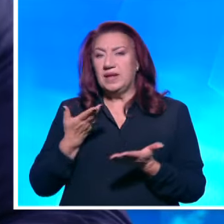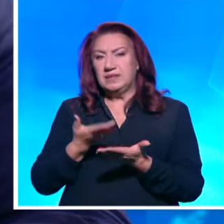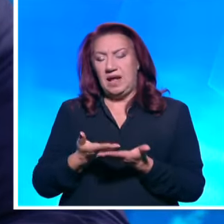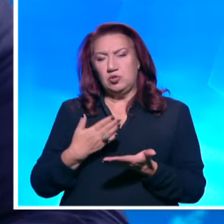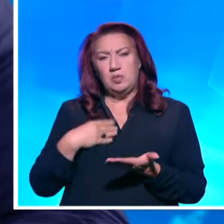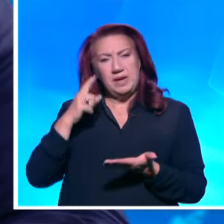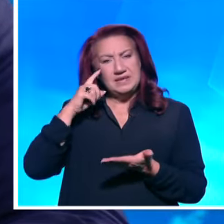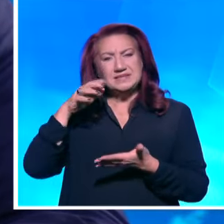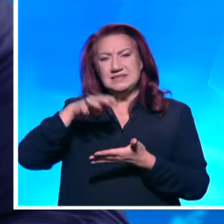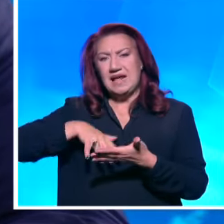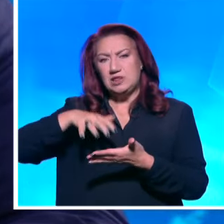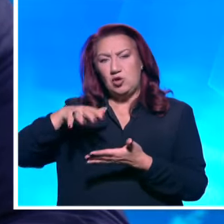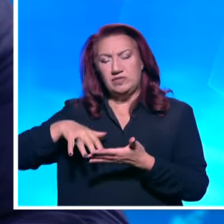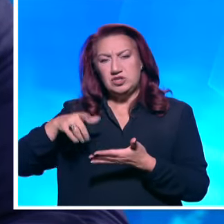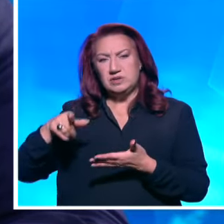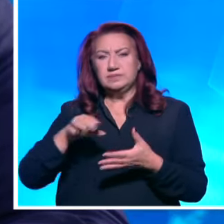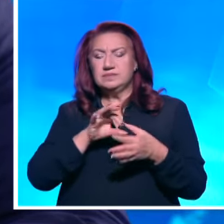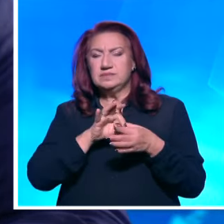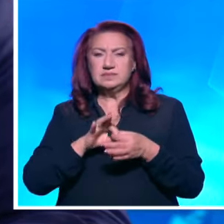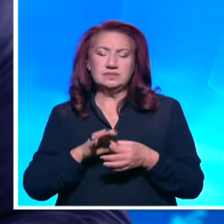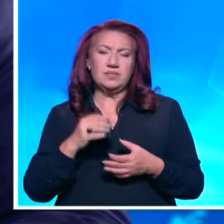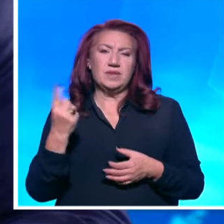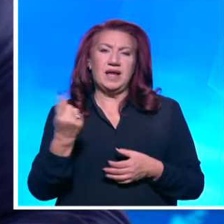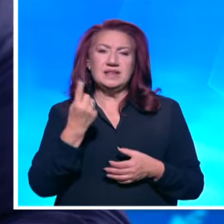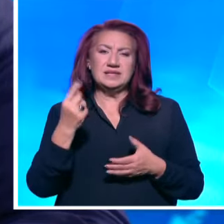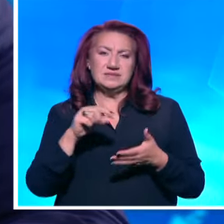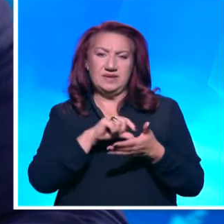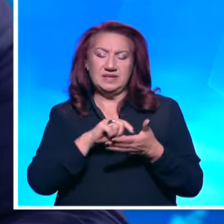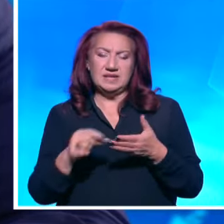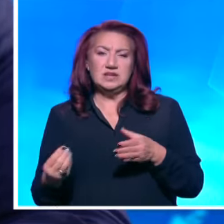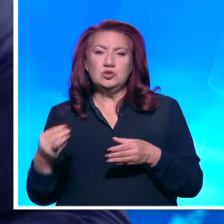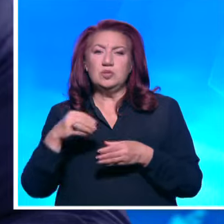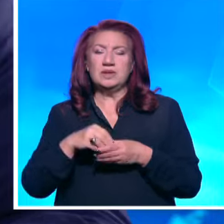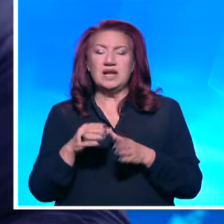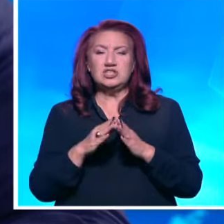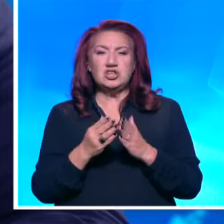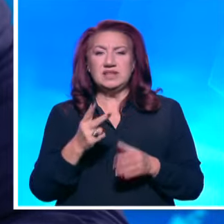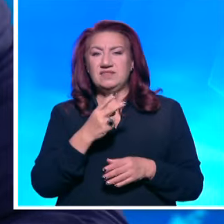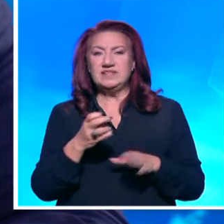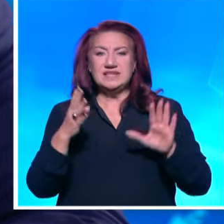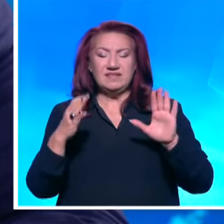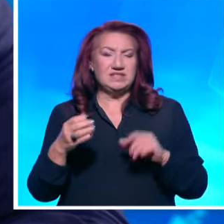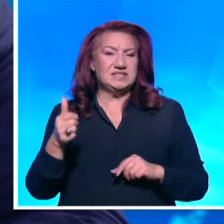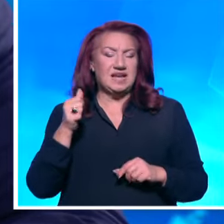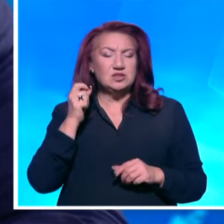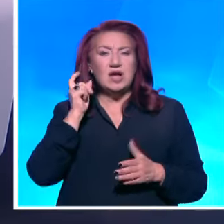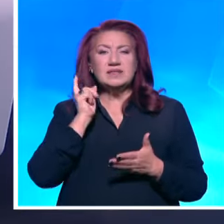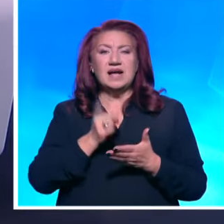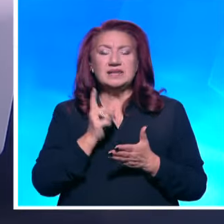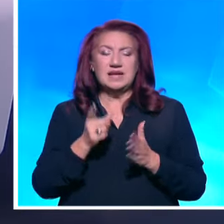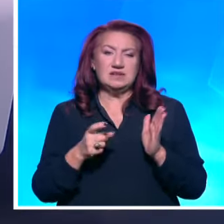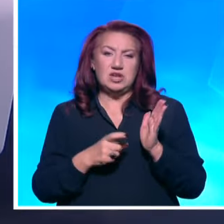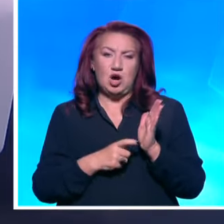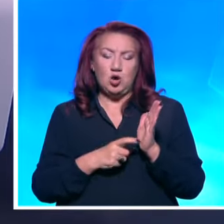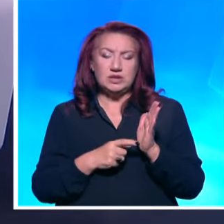събрание те касаят всъщност един единствен текст допълнение на член 290 от наказателния кодекс значи